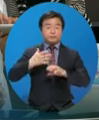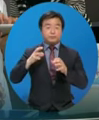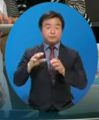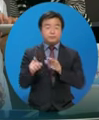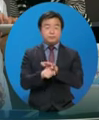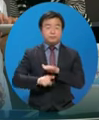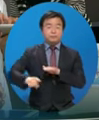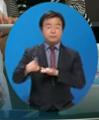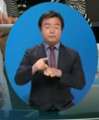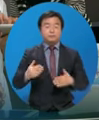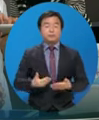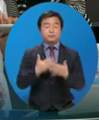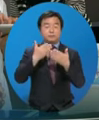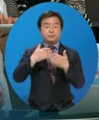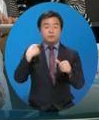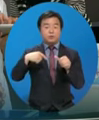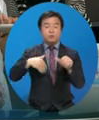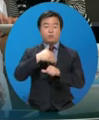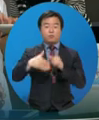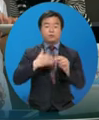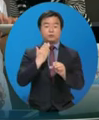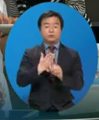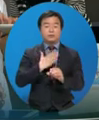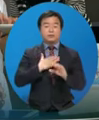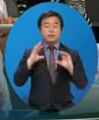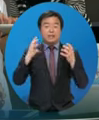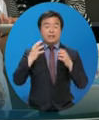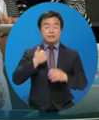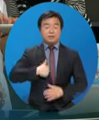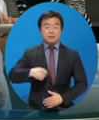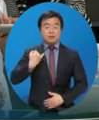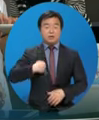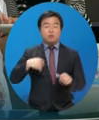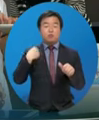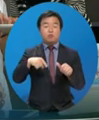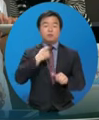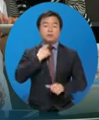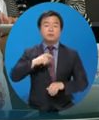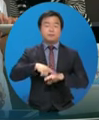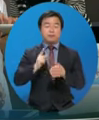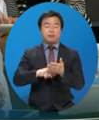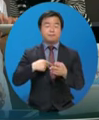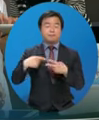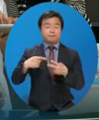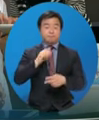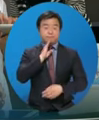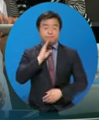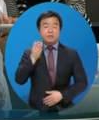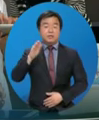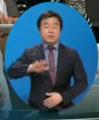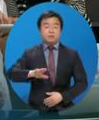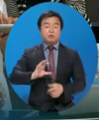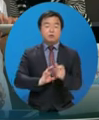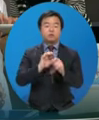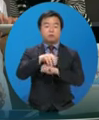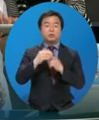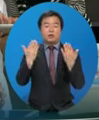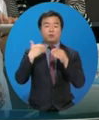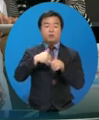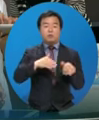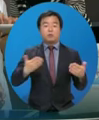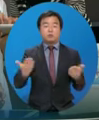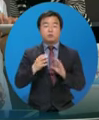교육 환경에서 내 아이를 공부시키고 싶은 마음, 이해는 가는데요. 하지만 국제학교 보낸다고 모든 게 보장되는